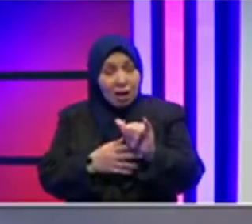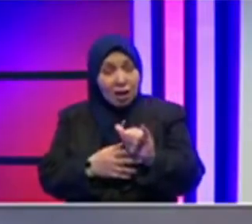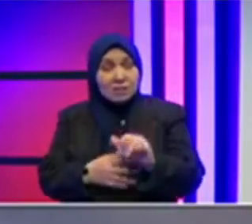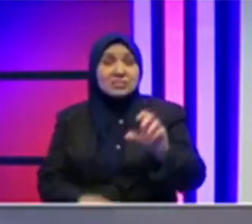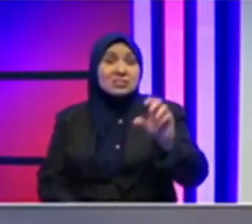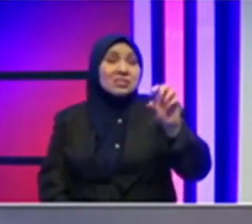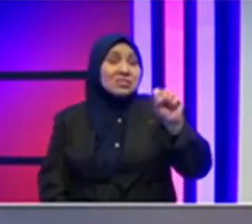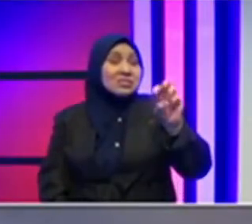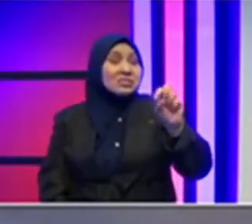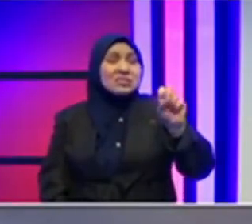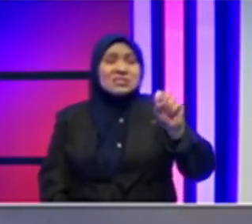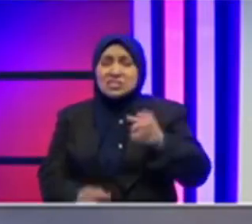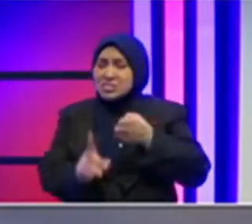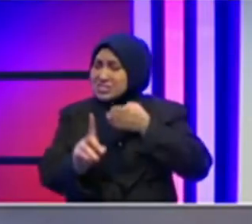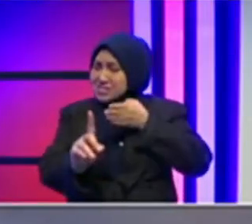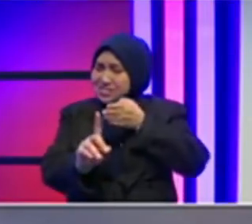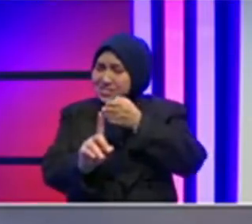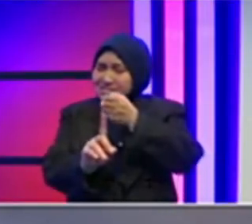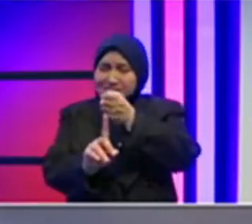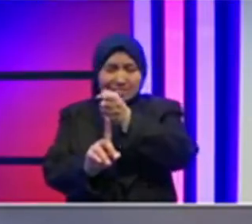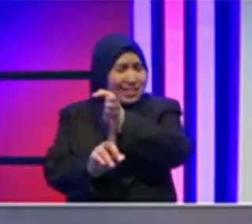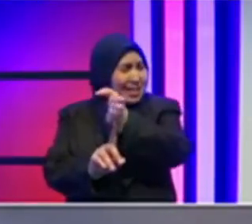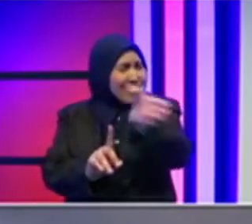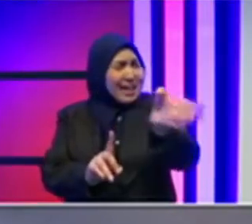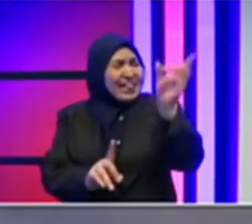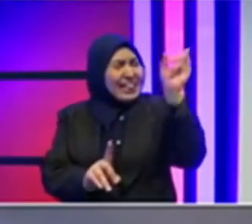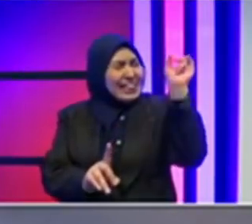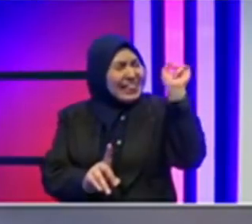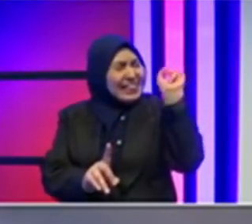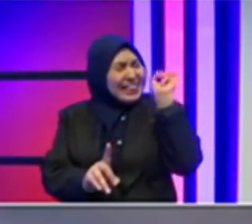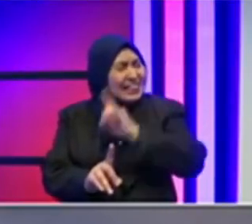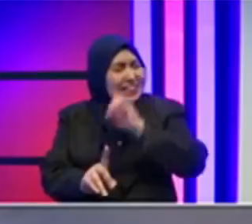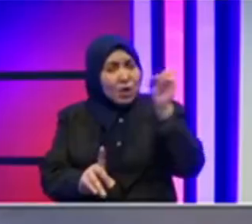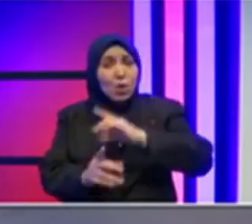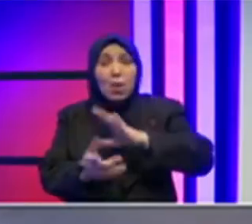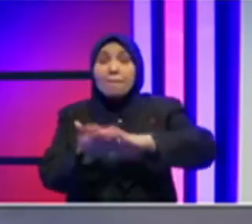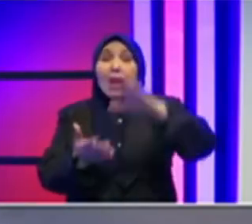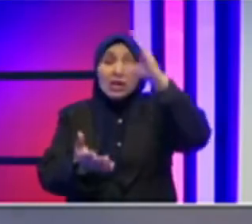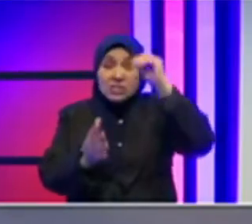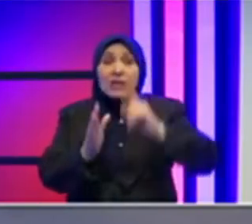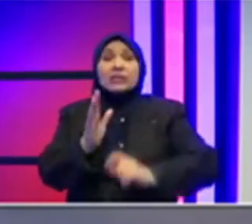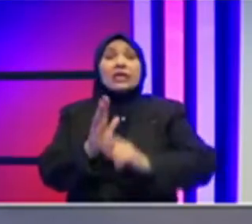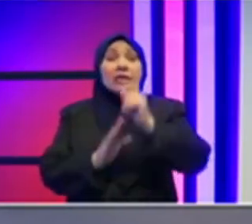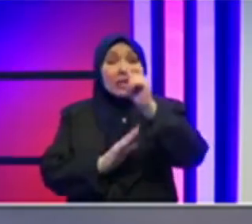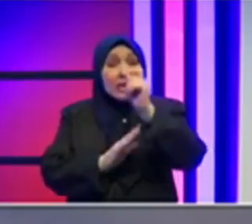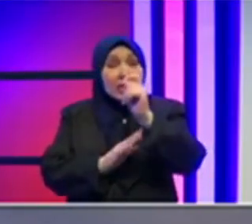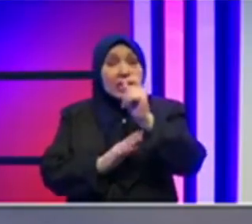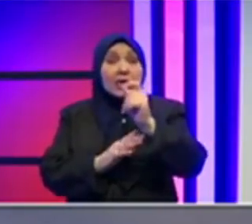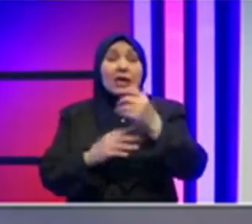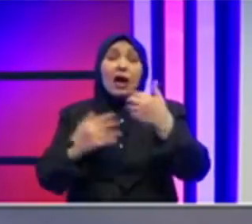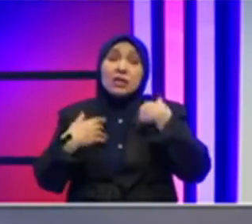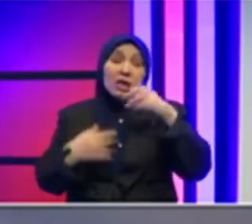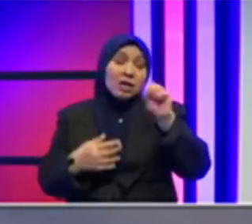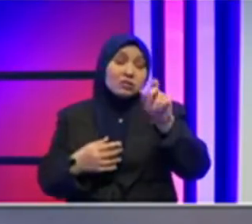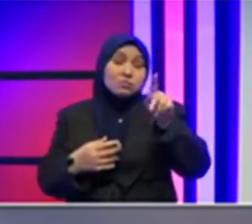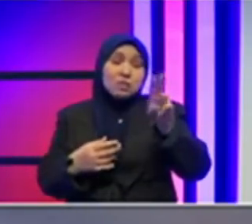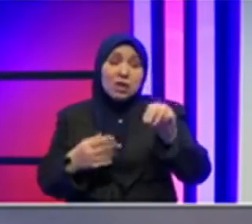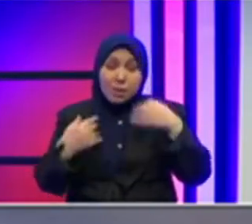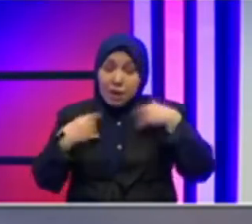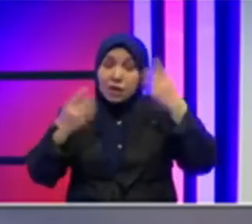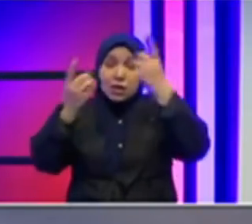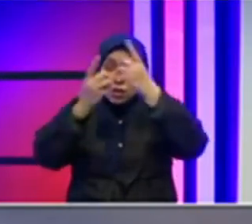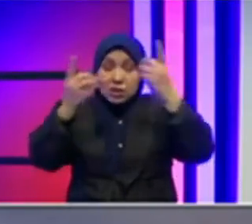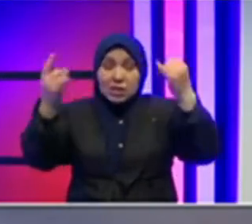sesat yang amat jauh sangat. Pasal apa? Pasal mereka ni kadang-kadang belajar tinggi Ustaz. Belajar tinggi, ada SPM, ada degree,